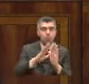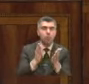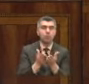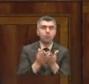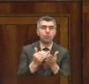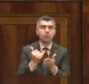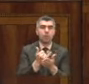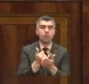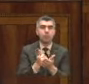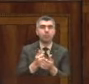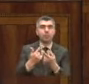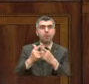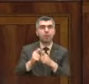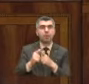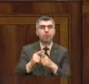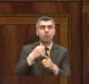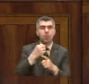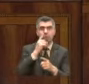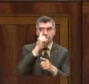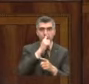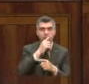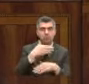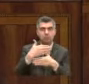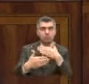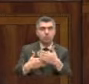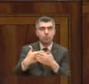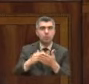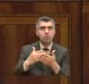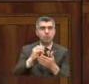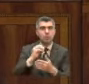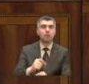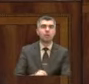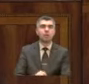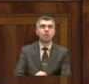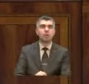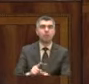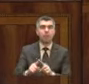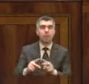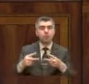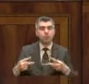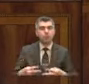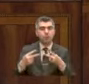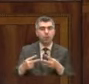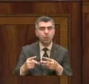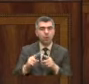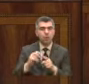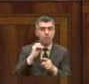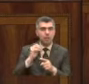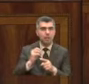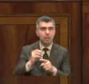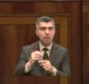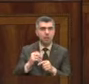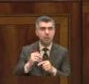اللي استمرنا بعضها، ونرجو أن نستمر ما تبقى منها ومن المبادرات ديال سوق الكربون والمشاريع ديال